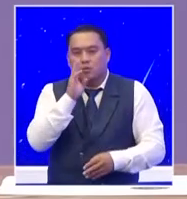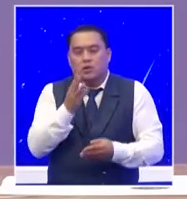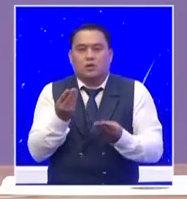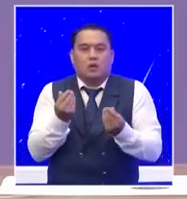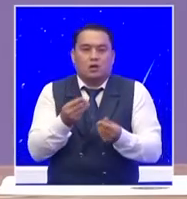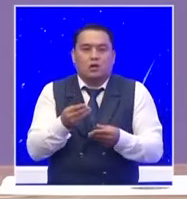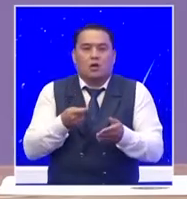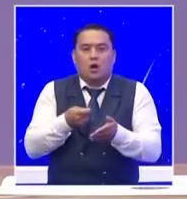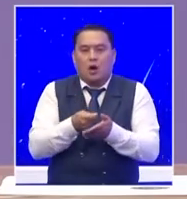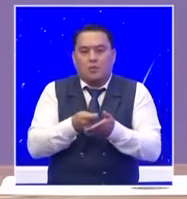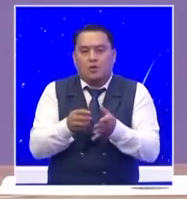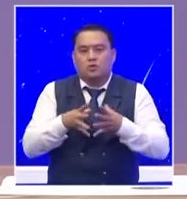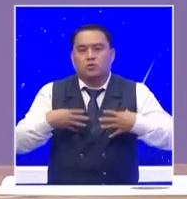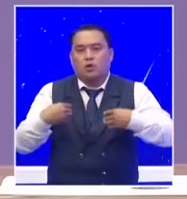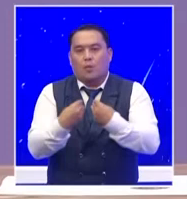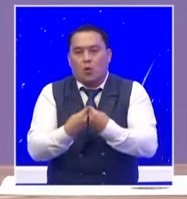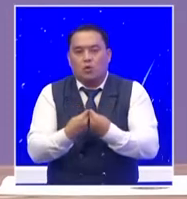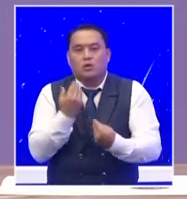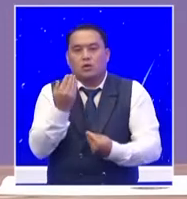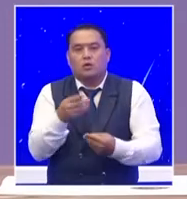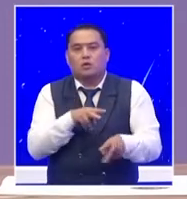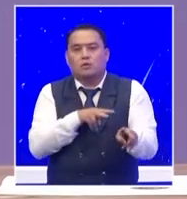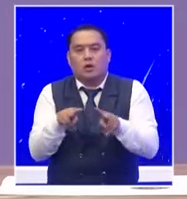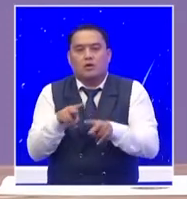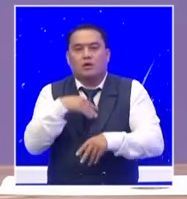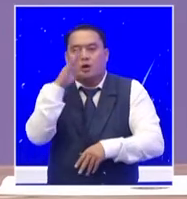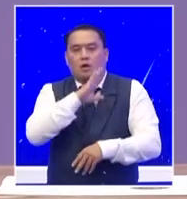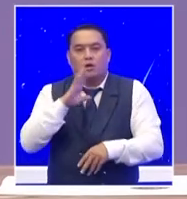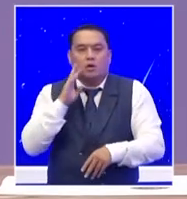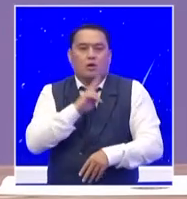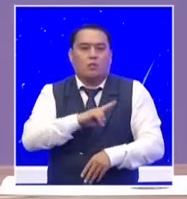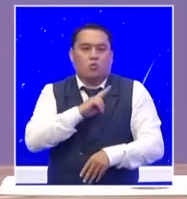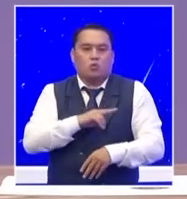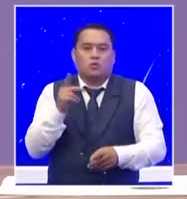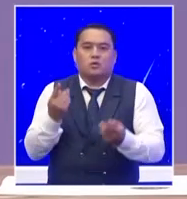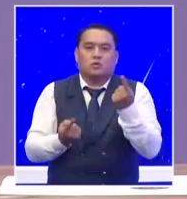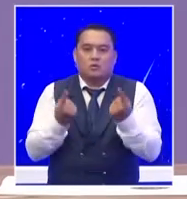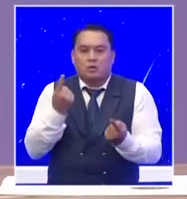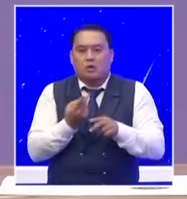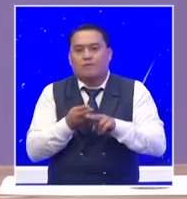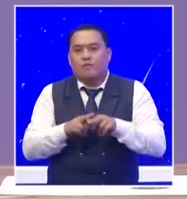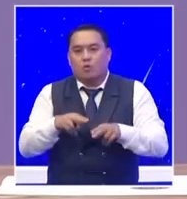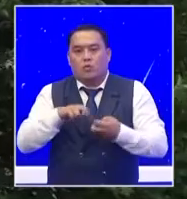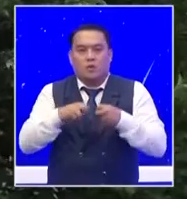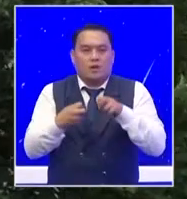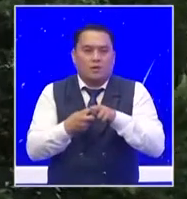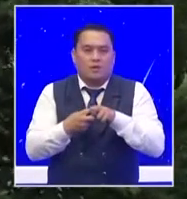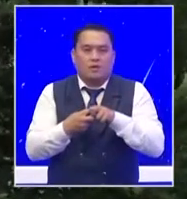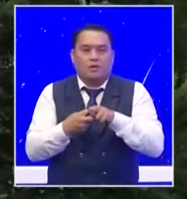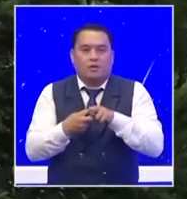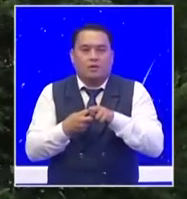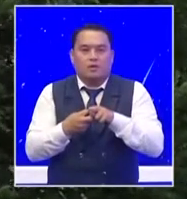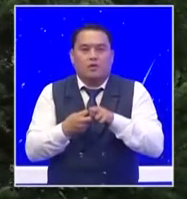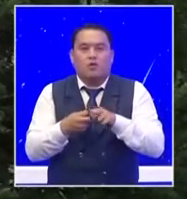чтобы семью кормить. А когда или за ребенком сидеть смотреть, или идти на работу, это, конечно, проблема. Высокий